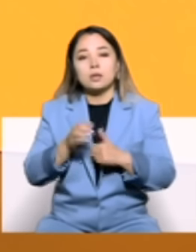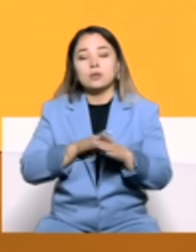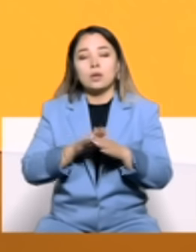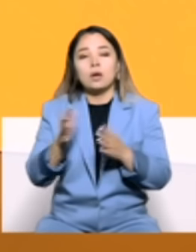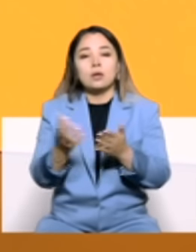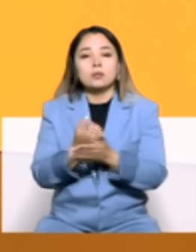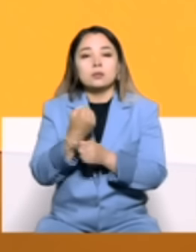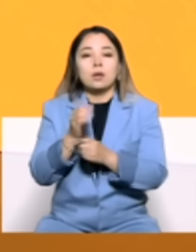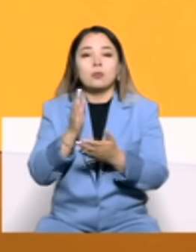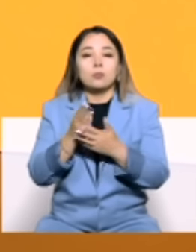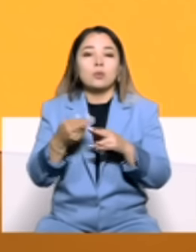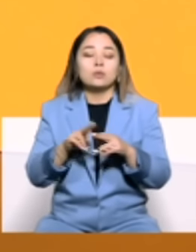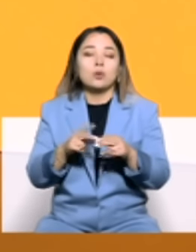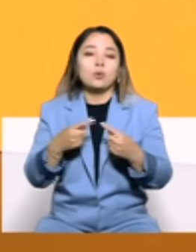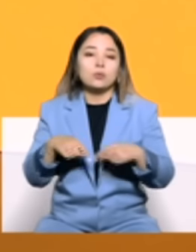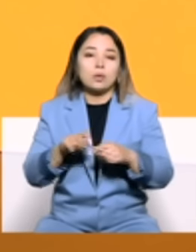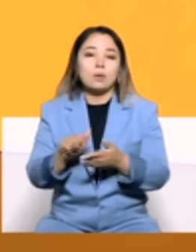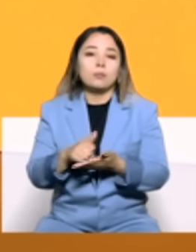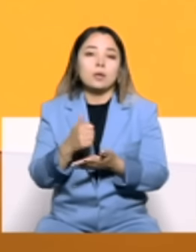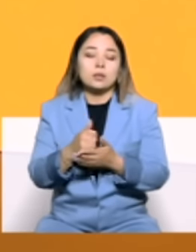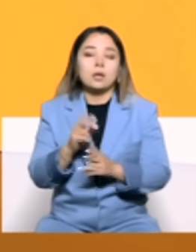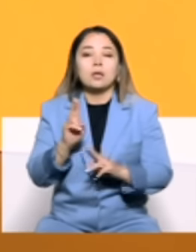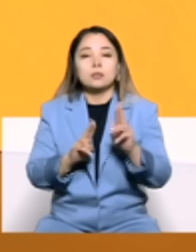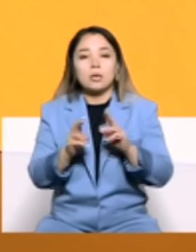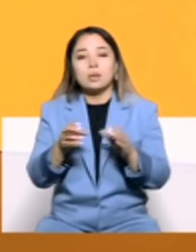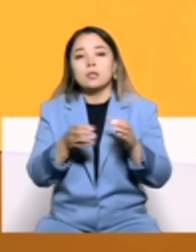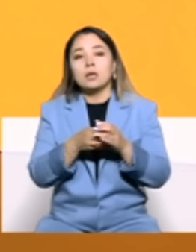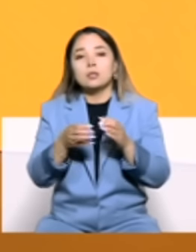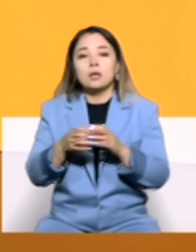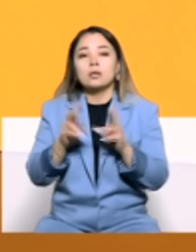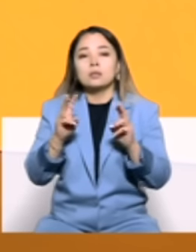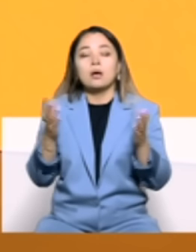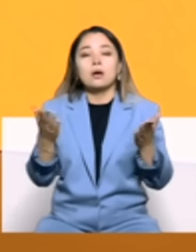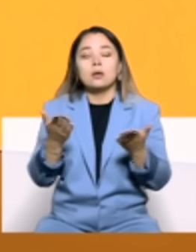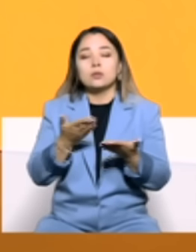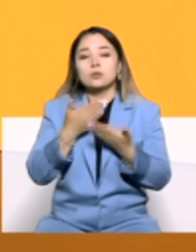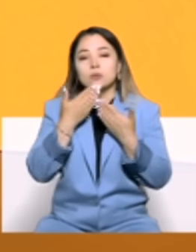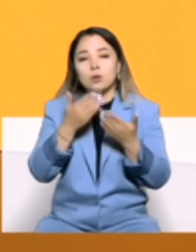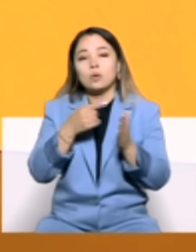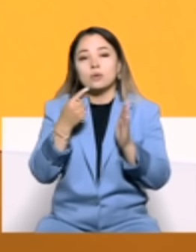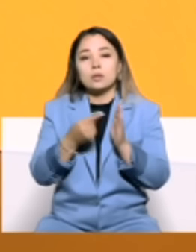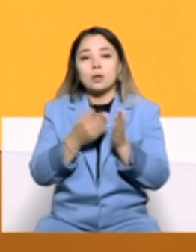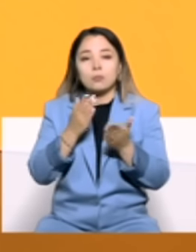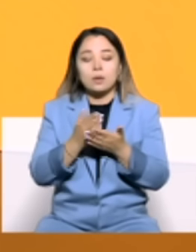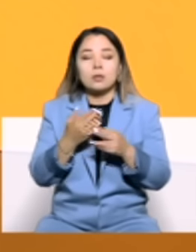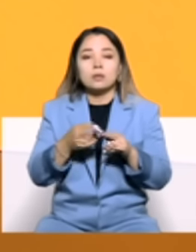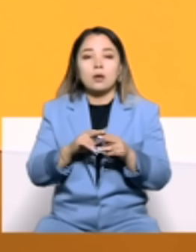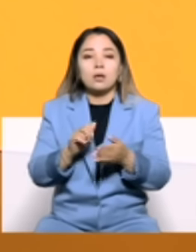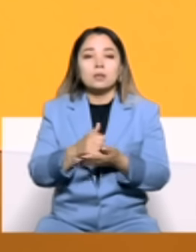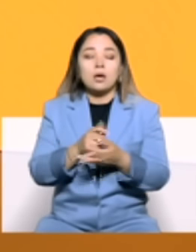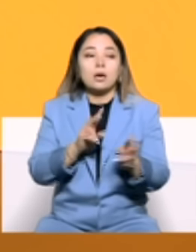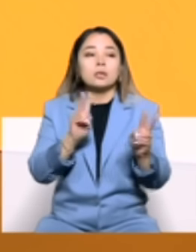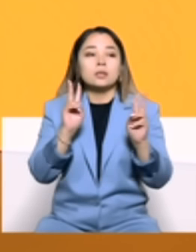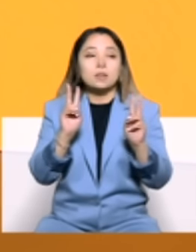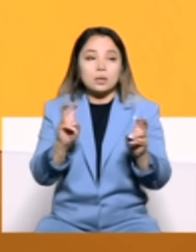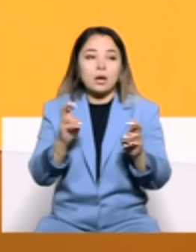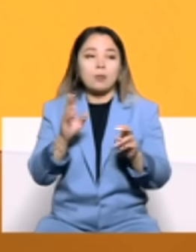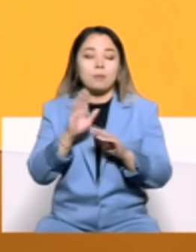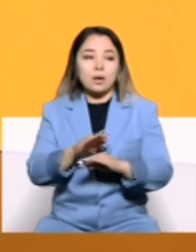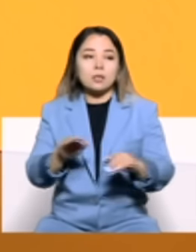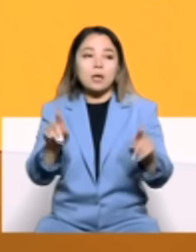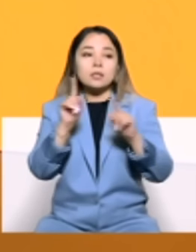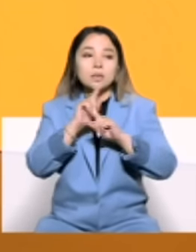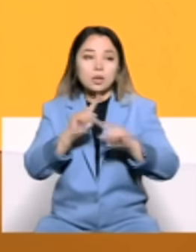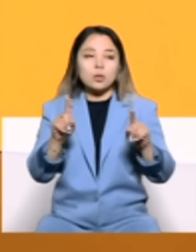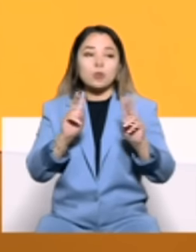оралып жатады. Бұл ұйымның басты критерийі қандай сонда деген сұрақ туады. Басты критерий баланың ерекше